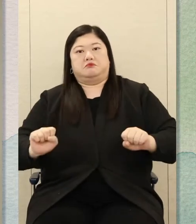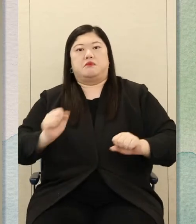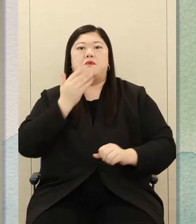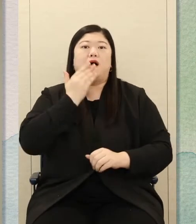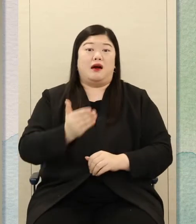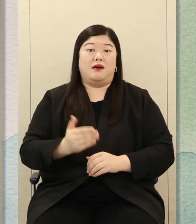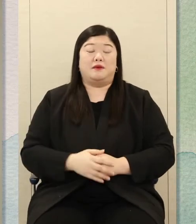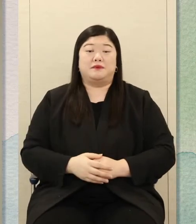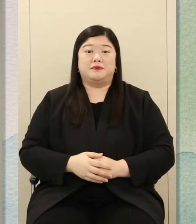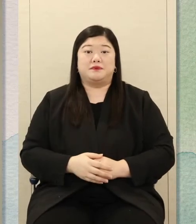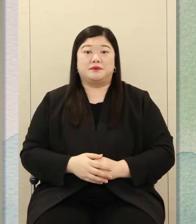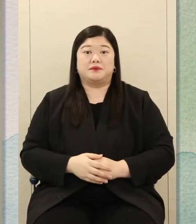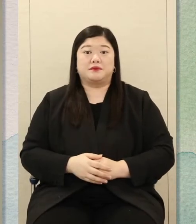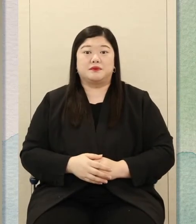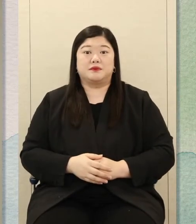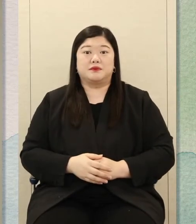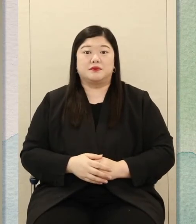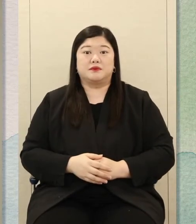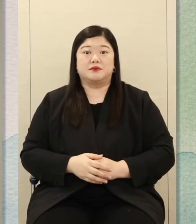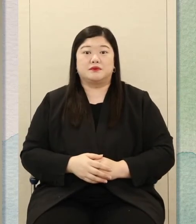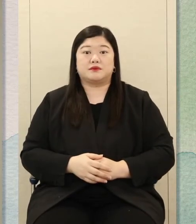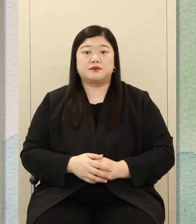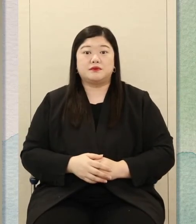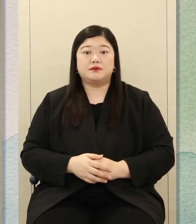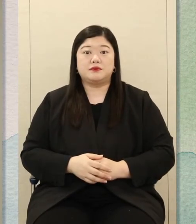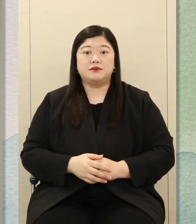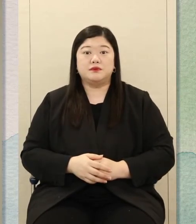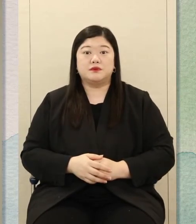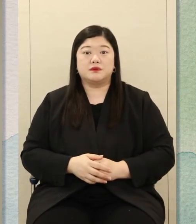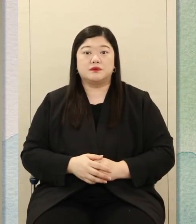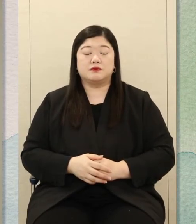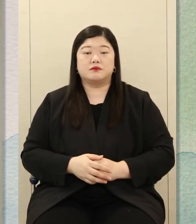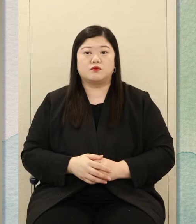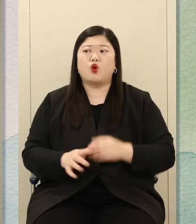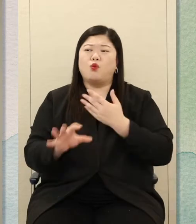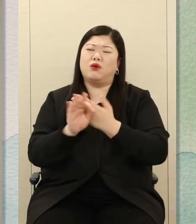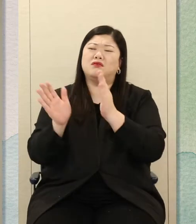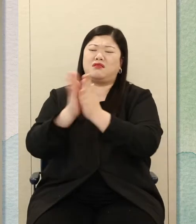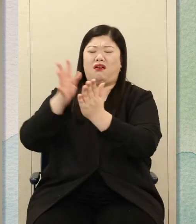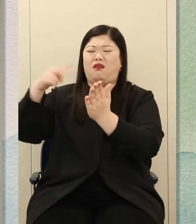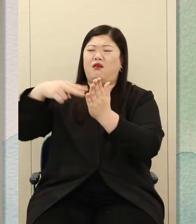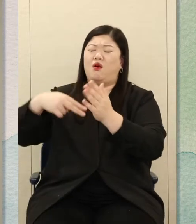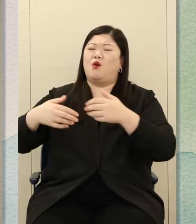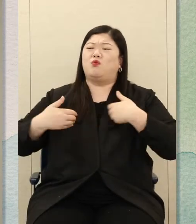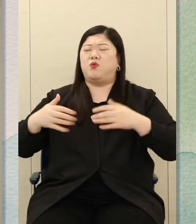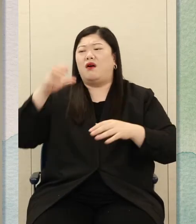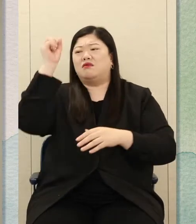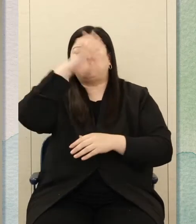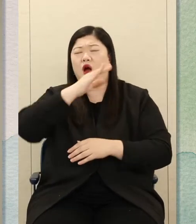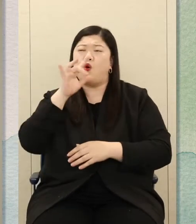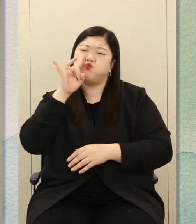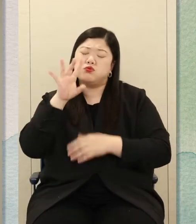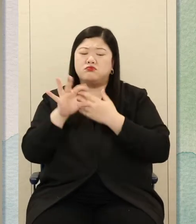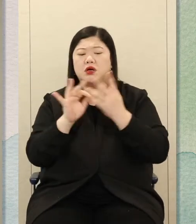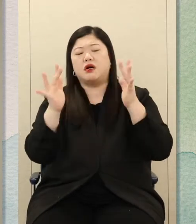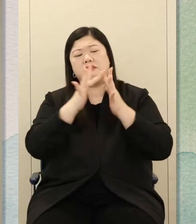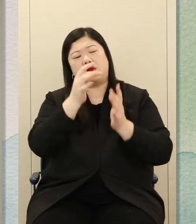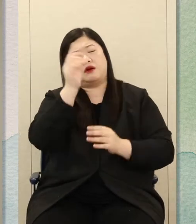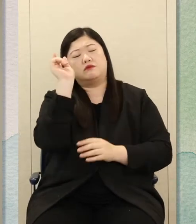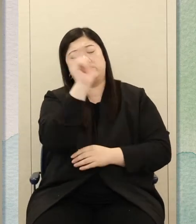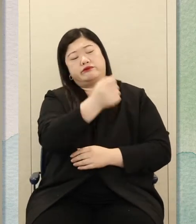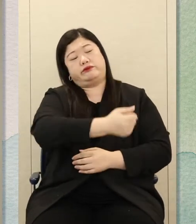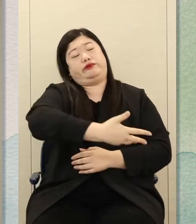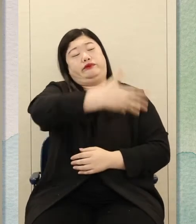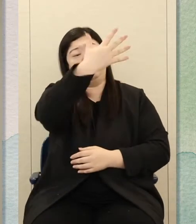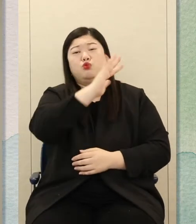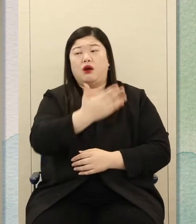거죠. 그렇다고 인터넷 같은 데 검색하면 나오는데요. 특징이 하나 있습니다. 인터넷 검색은 너무나 많이